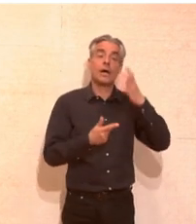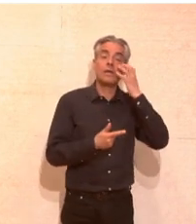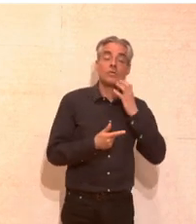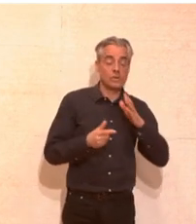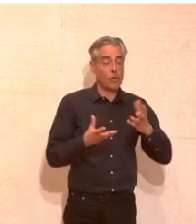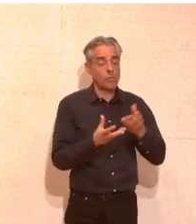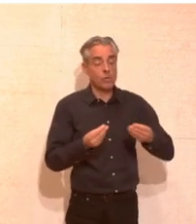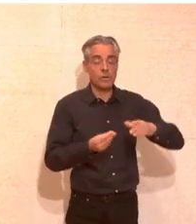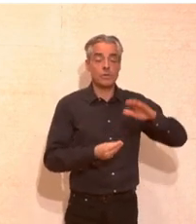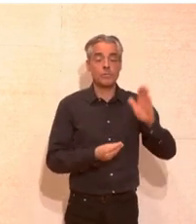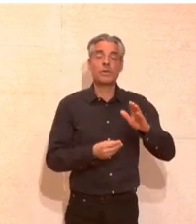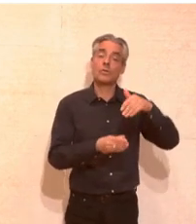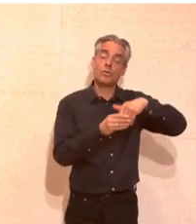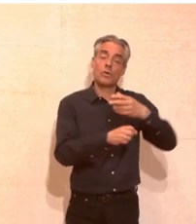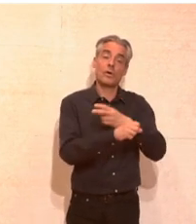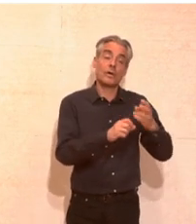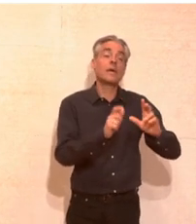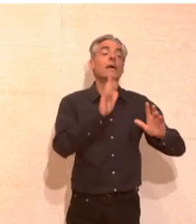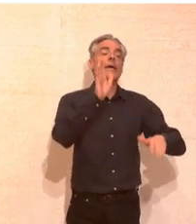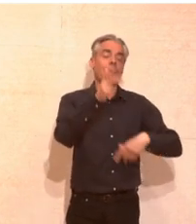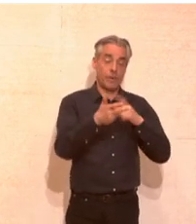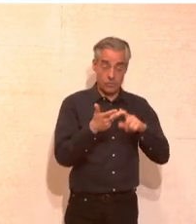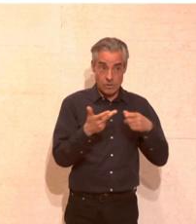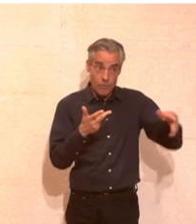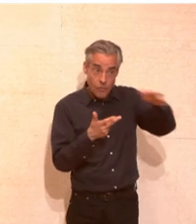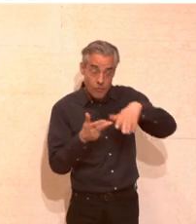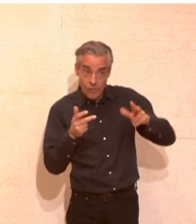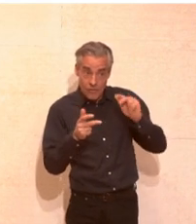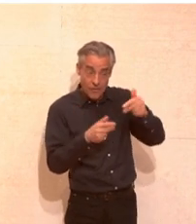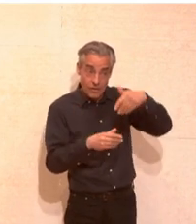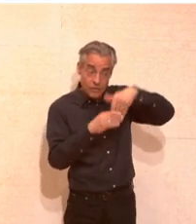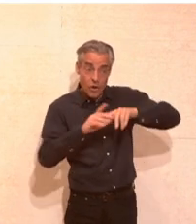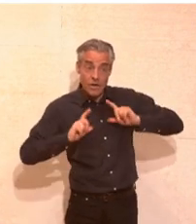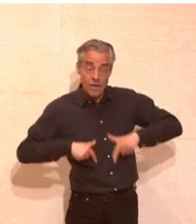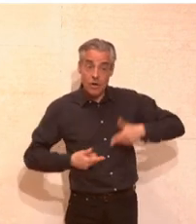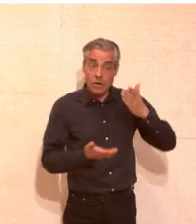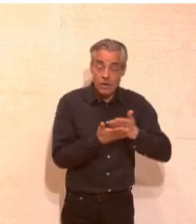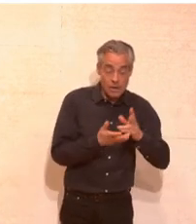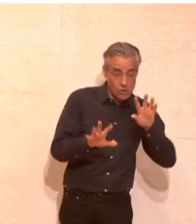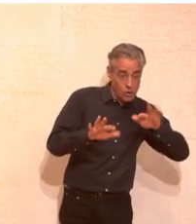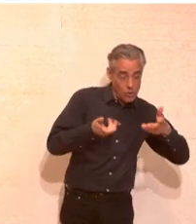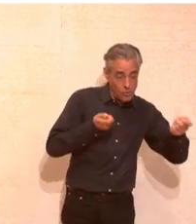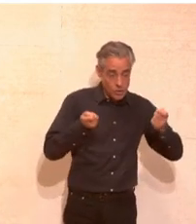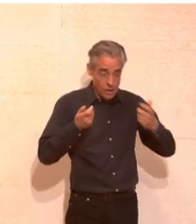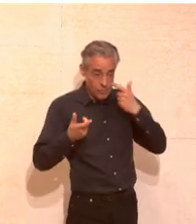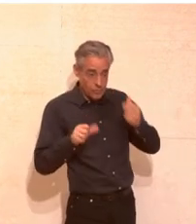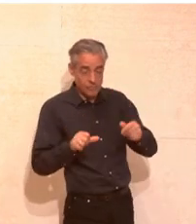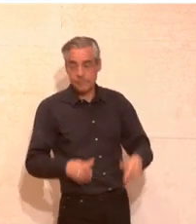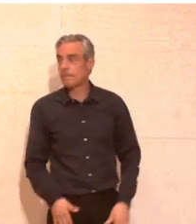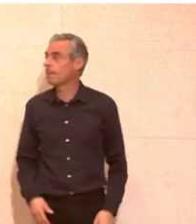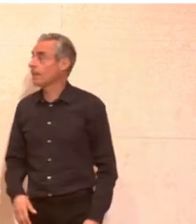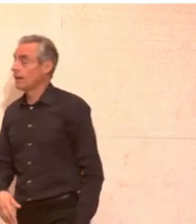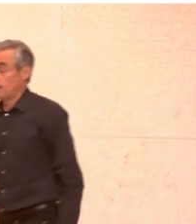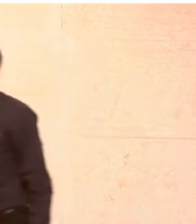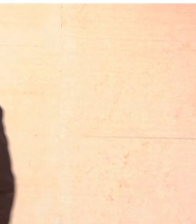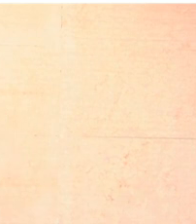une population à risque, avant de décrire vraiment ce que vous pouvez voir, vous, dans les écoles, et à quoi on peut être attentif.